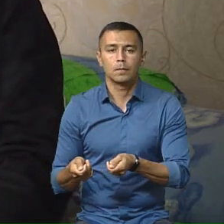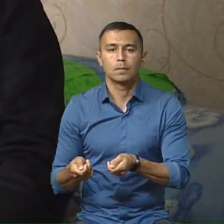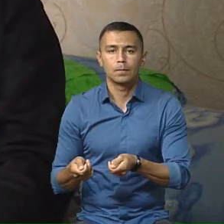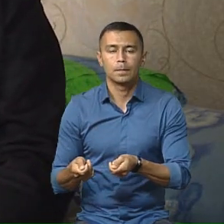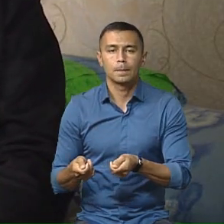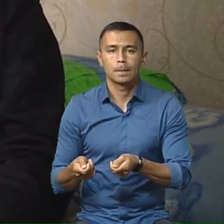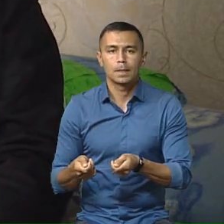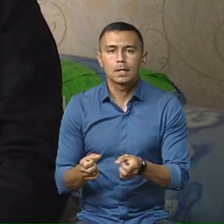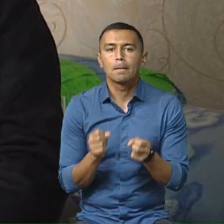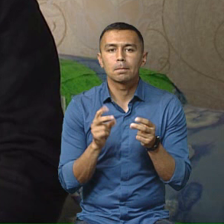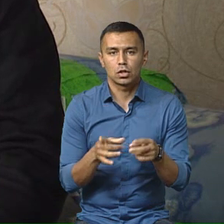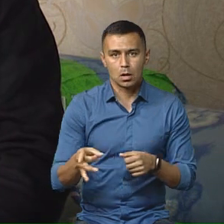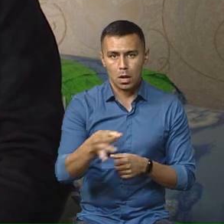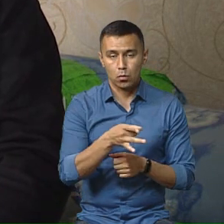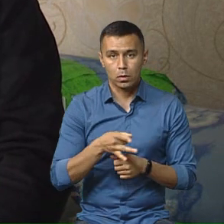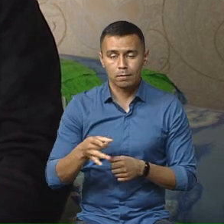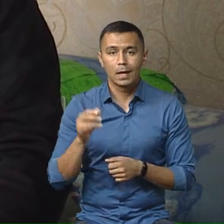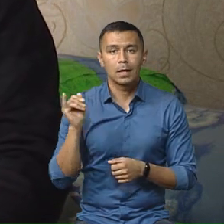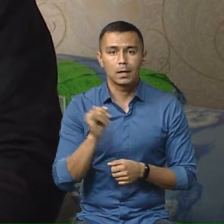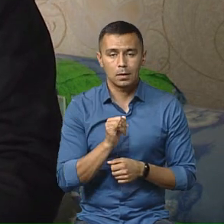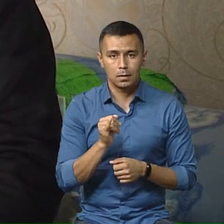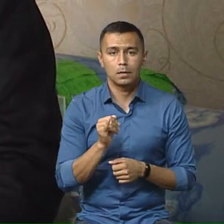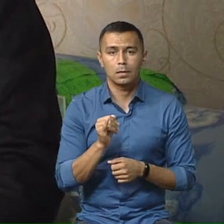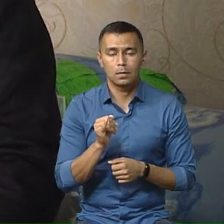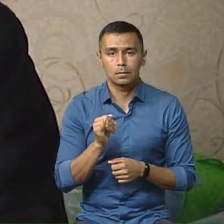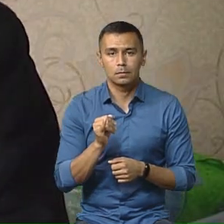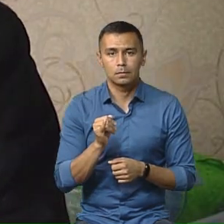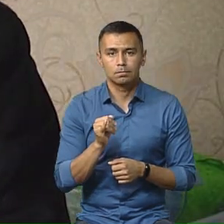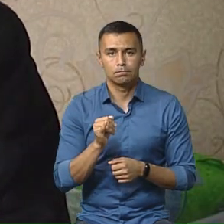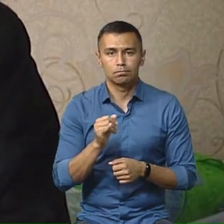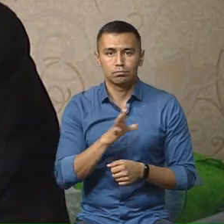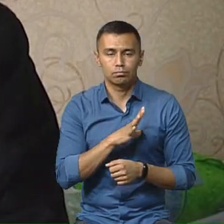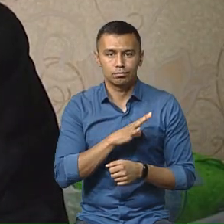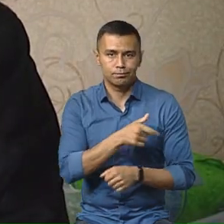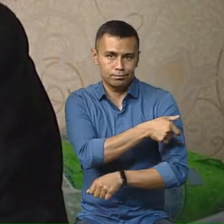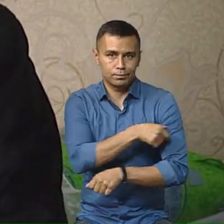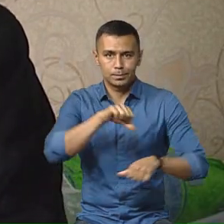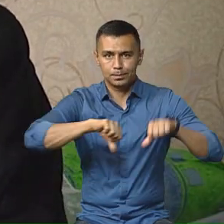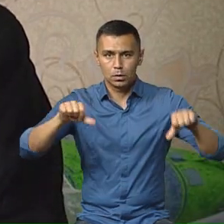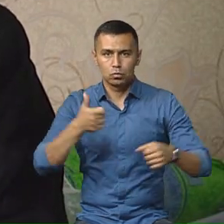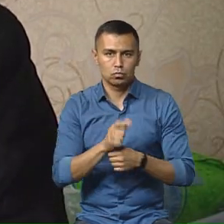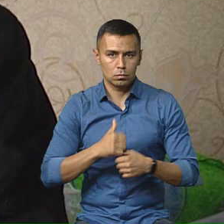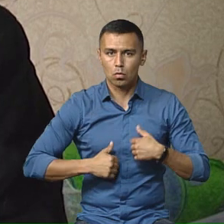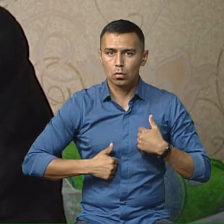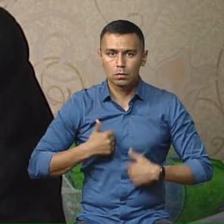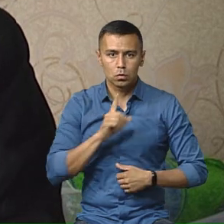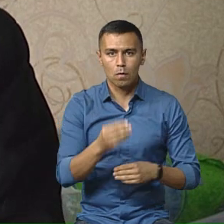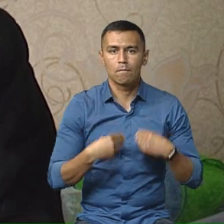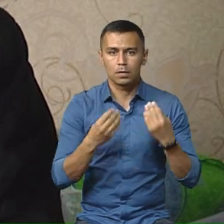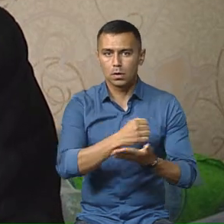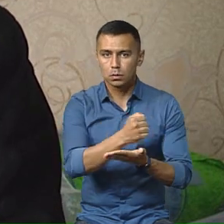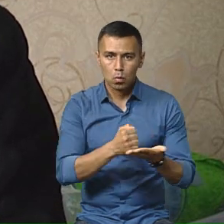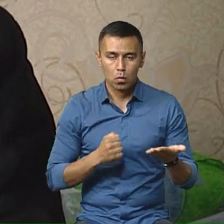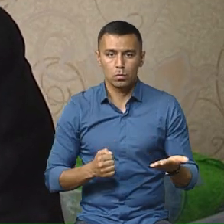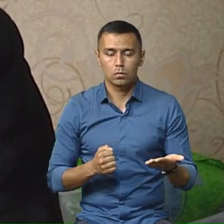значить, з опасних районів і, значить, дежурили. Він дуже гордився тим, що йому видали